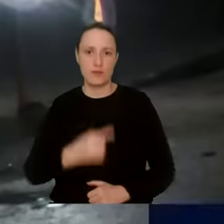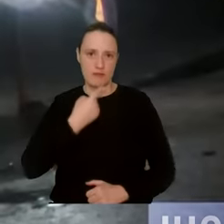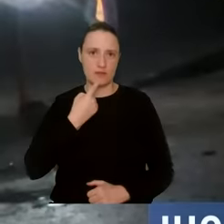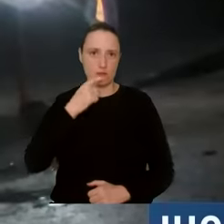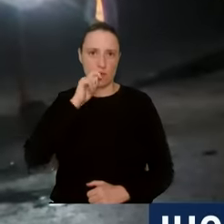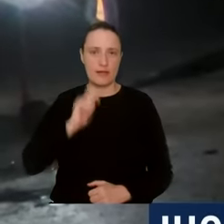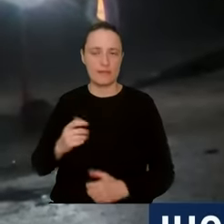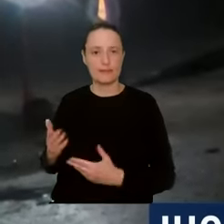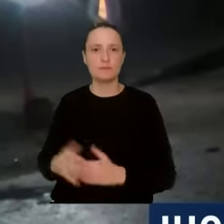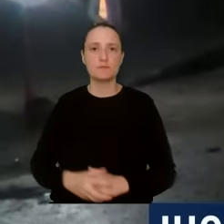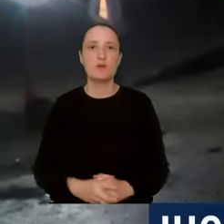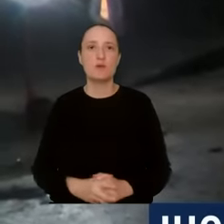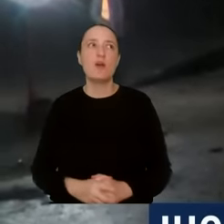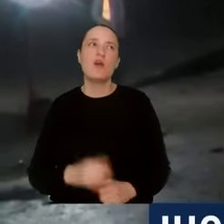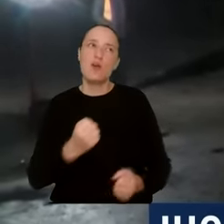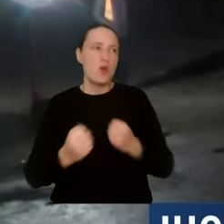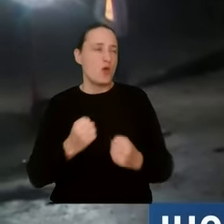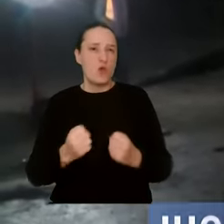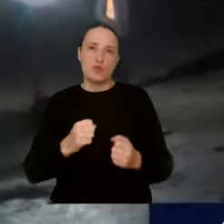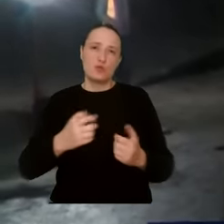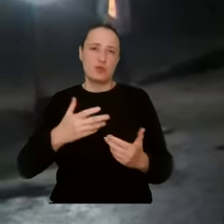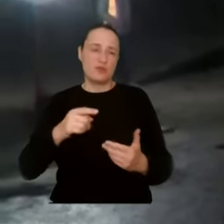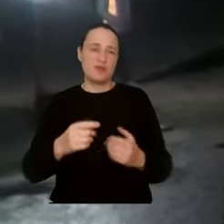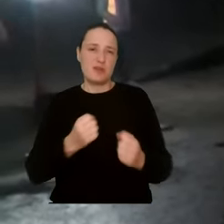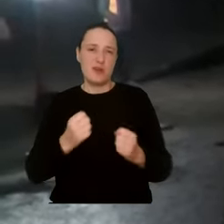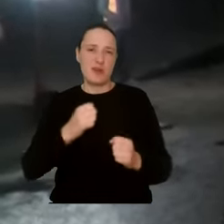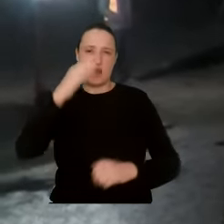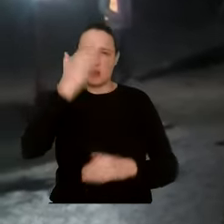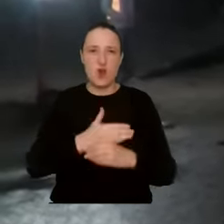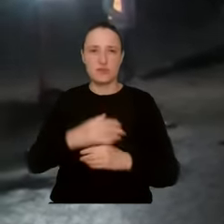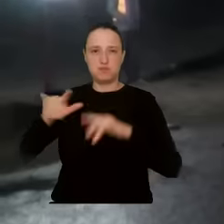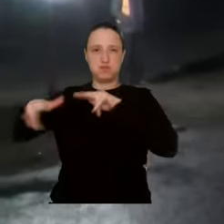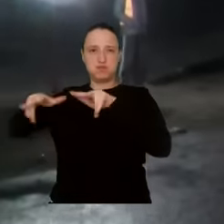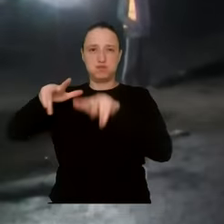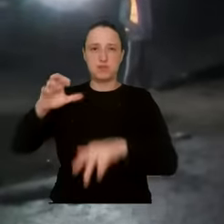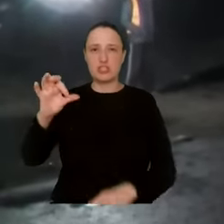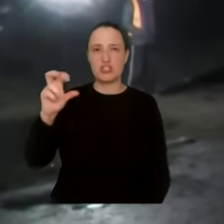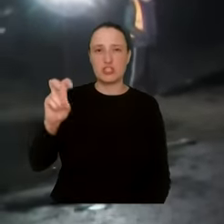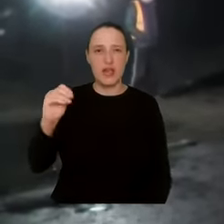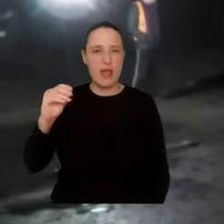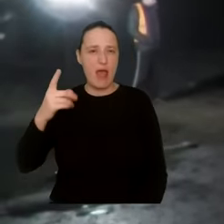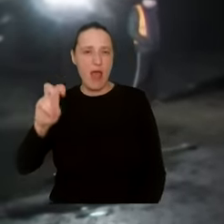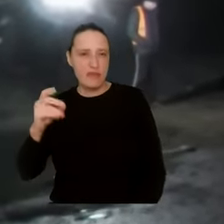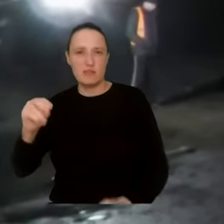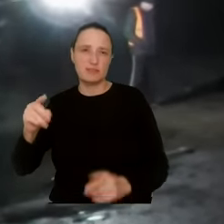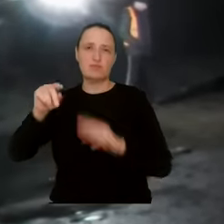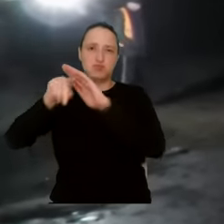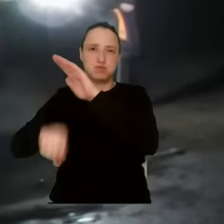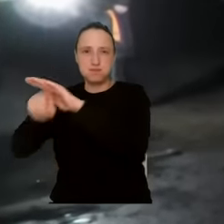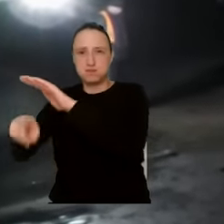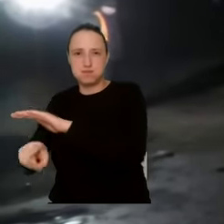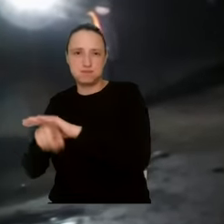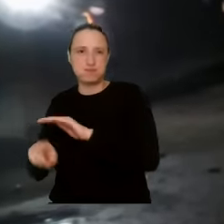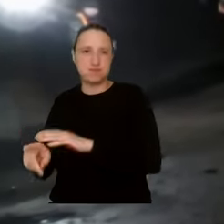To była trudna noc dla Charkowa. Szachedy uderzyły w miasto. Trafiona została dzielnica mieszkalna. Niestety są ofiary śmiertelne. Gdy trzej